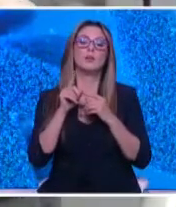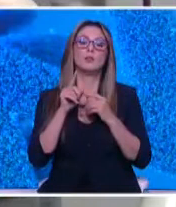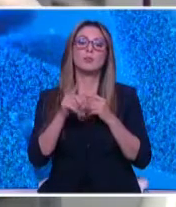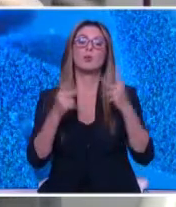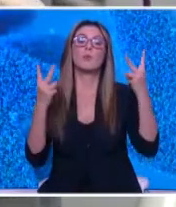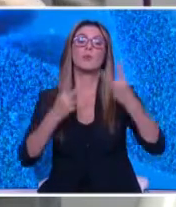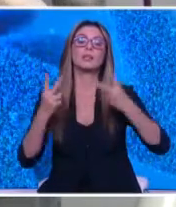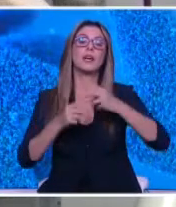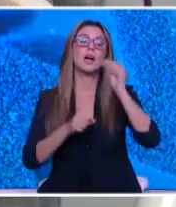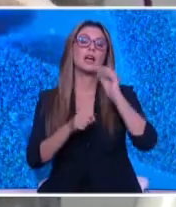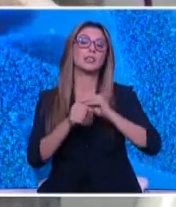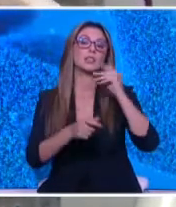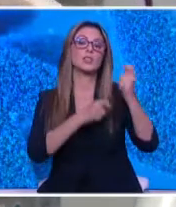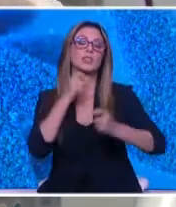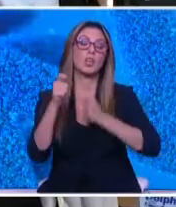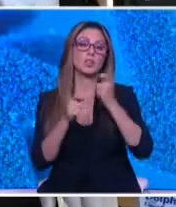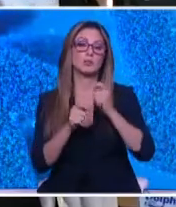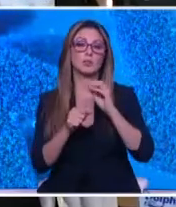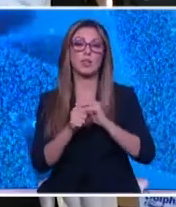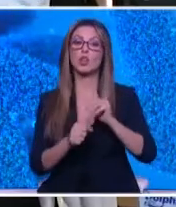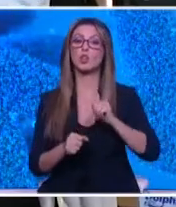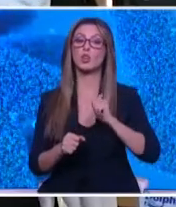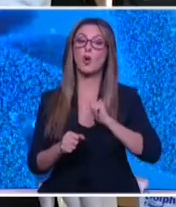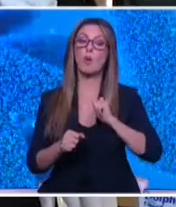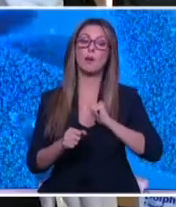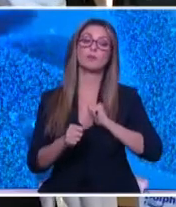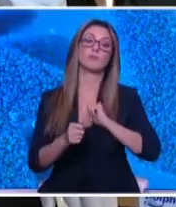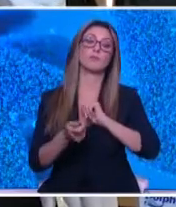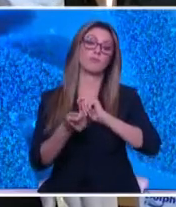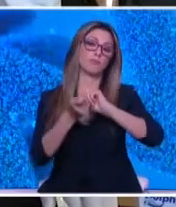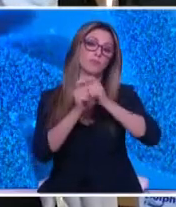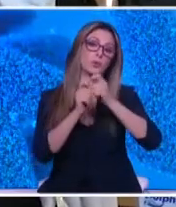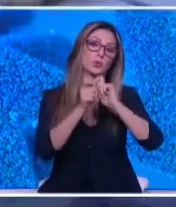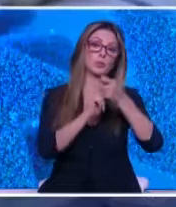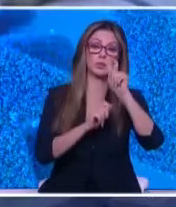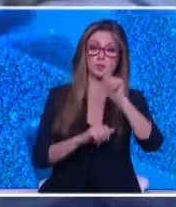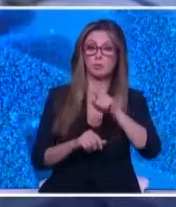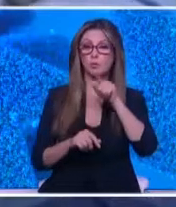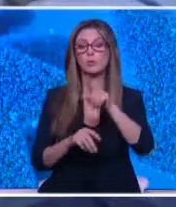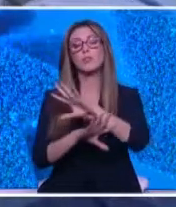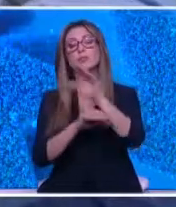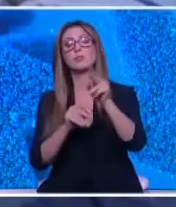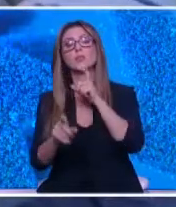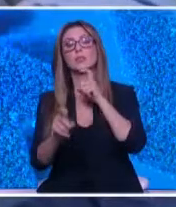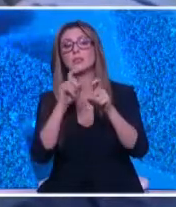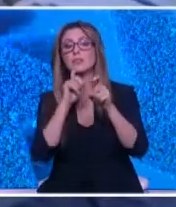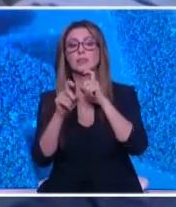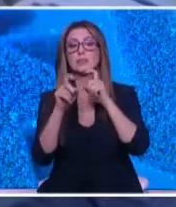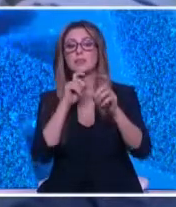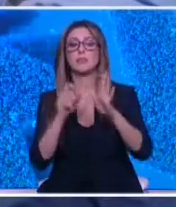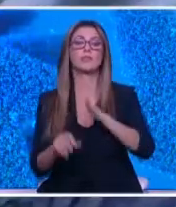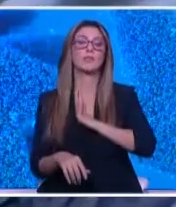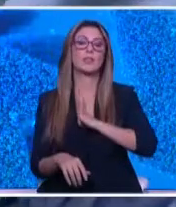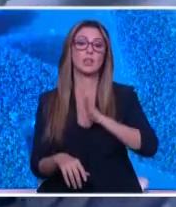Mesai içi çalışma adı altında nöbetler ve icaplar sokuluyor. Bunlar da doğru değil. Hakikaten nöbet